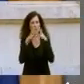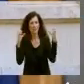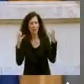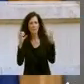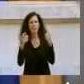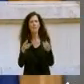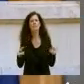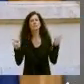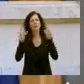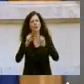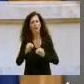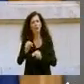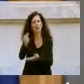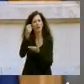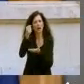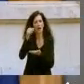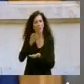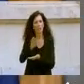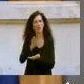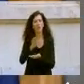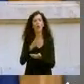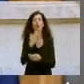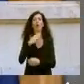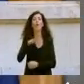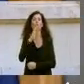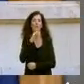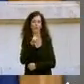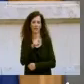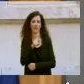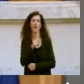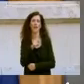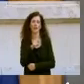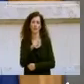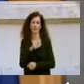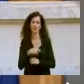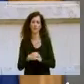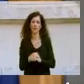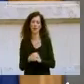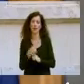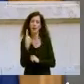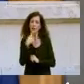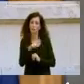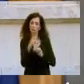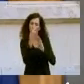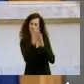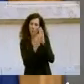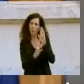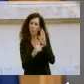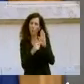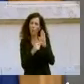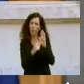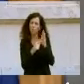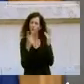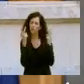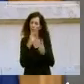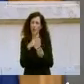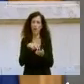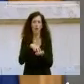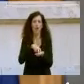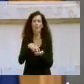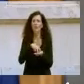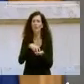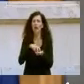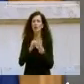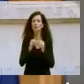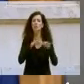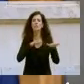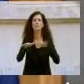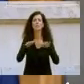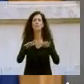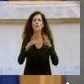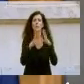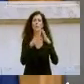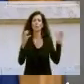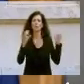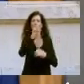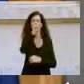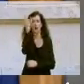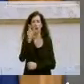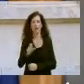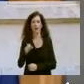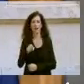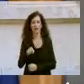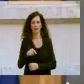con grandissima convenienza è una delle punte di maggiore fragilità del sistema industriale italiano